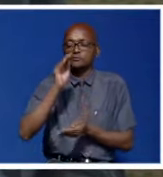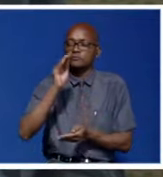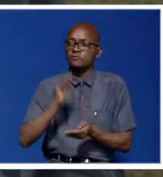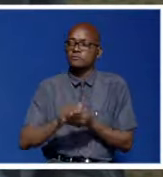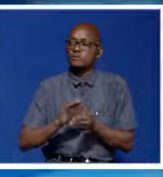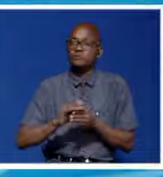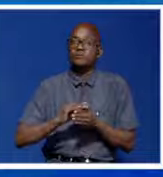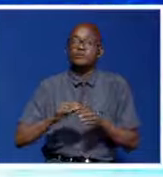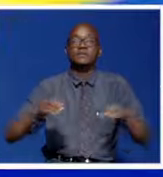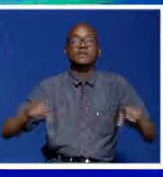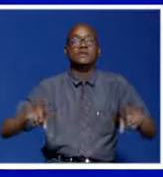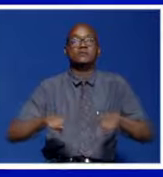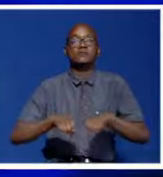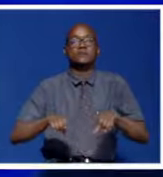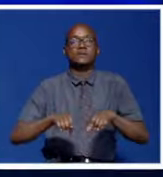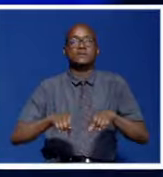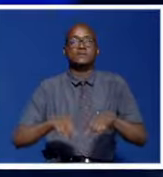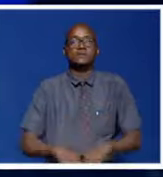nishati ya kuni.